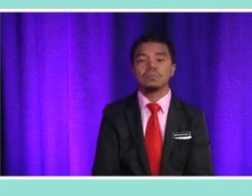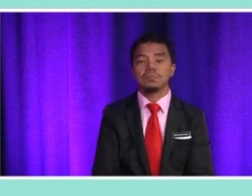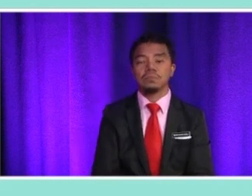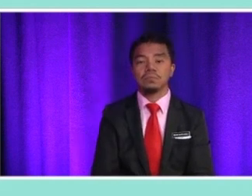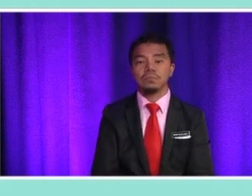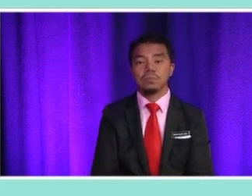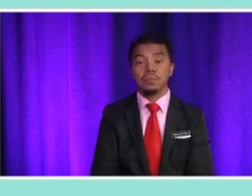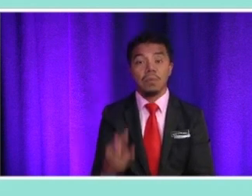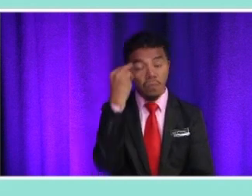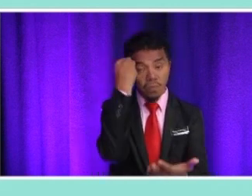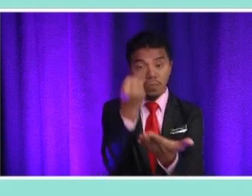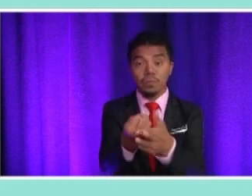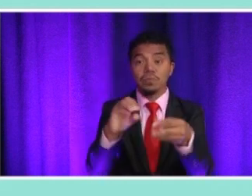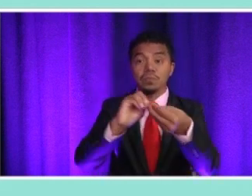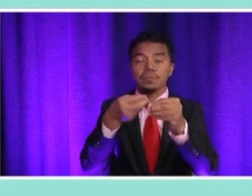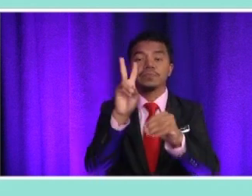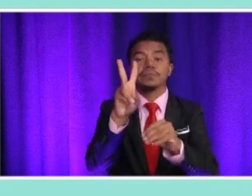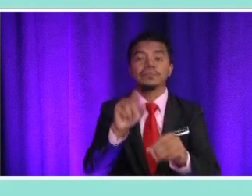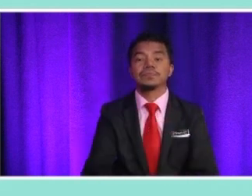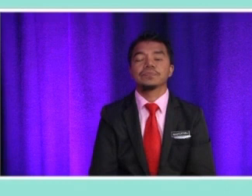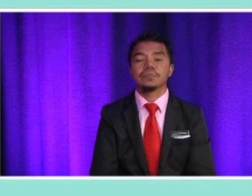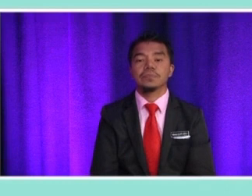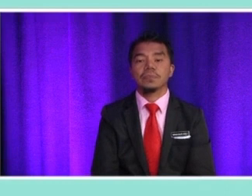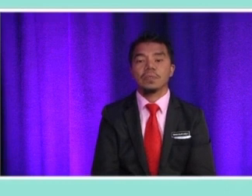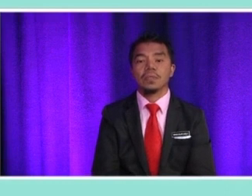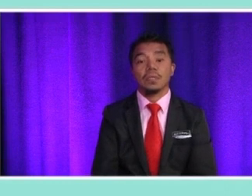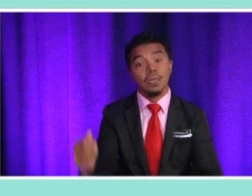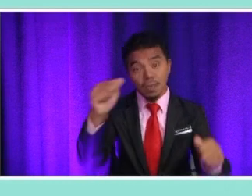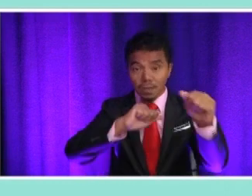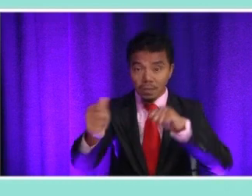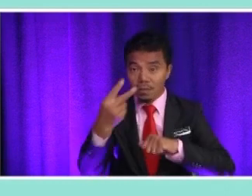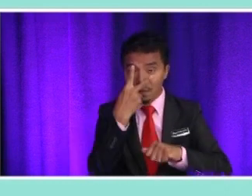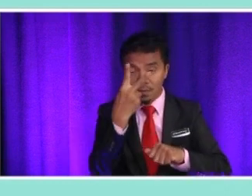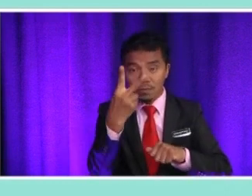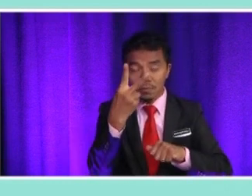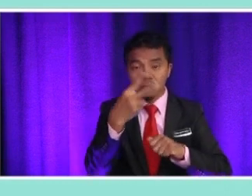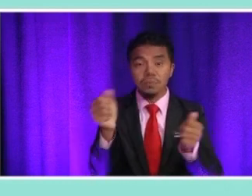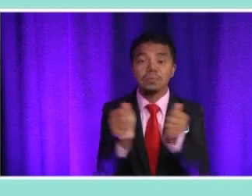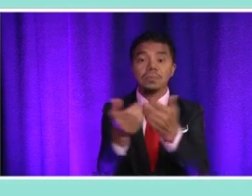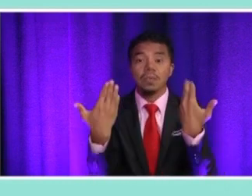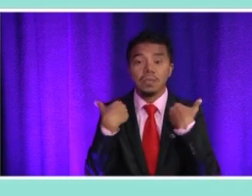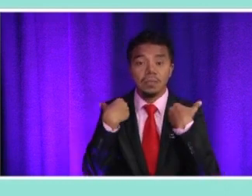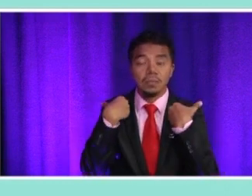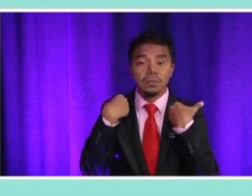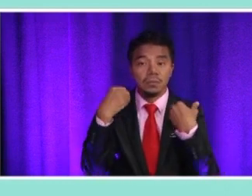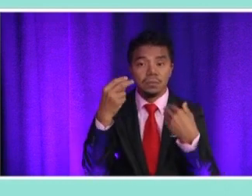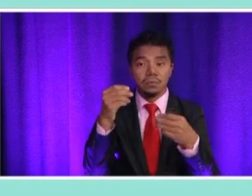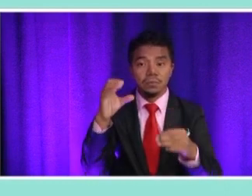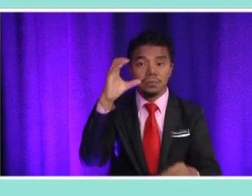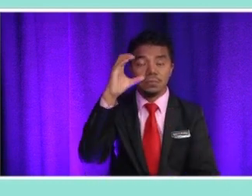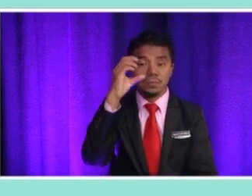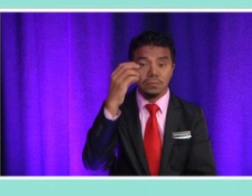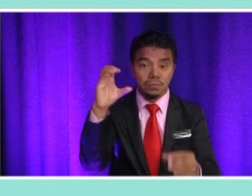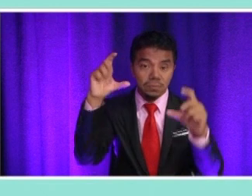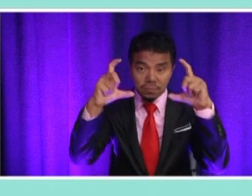kedua, segala operasi dipantau secara langsung dengan kamera litar tertutup dan tempahan tiket boleh dibuat